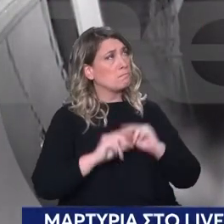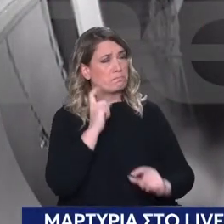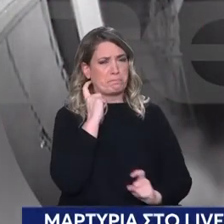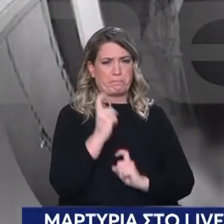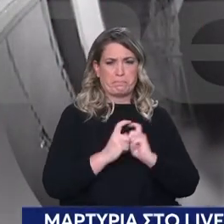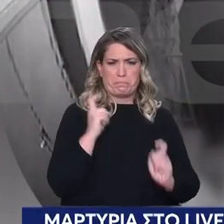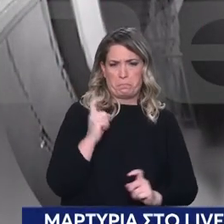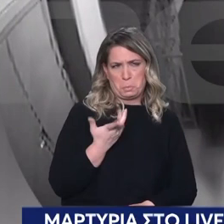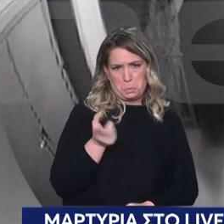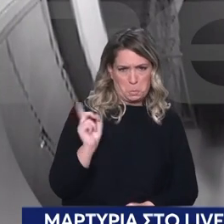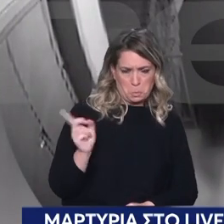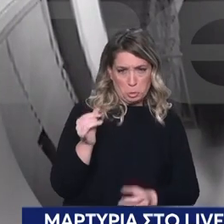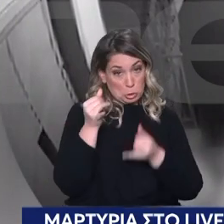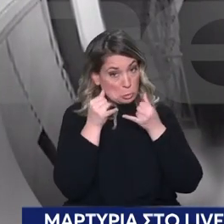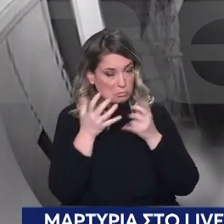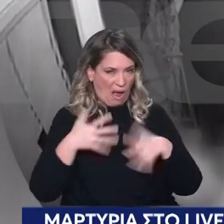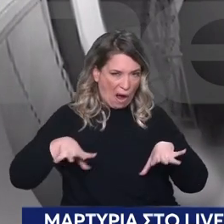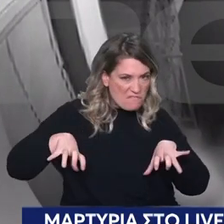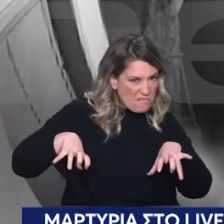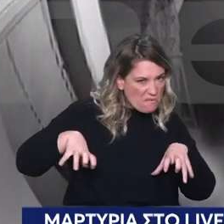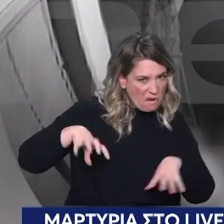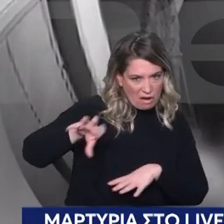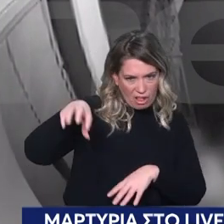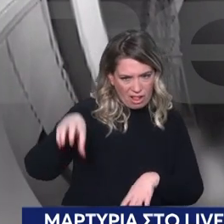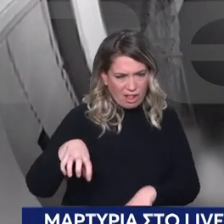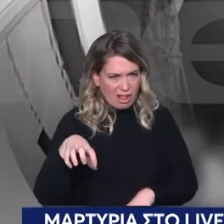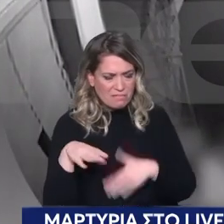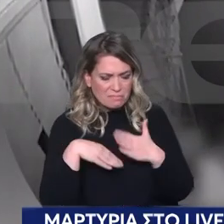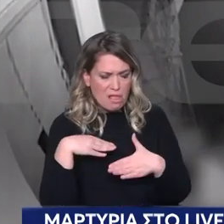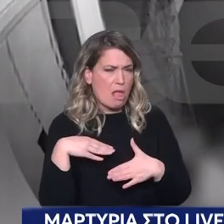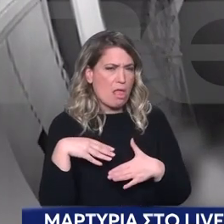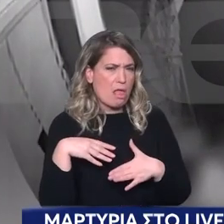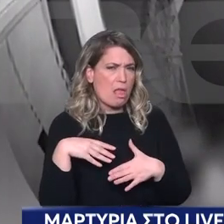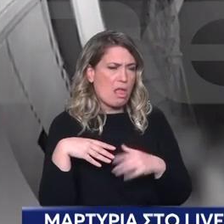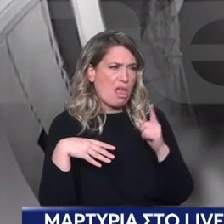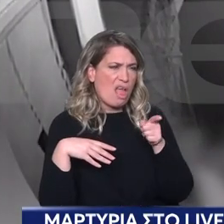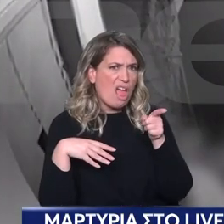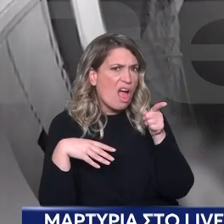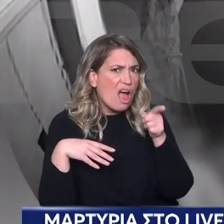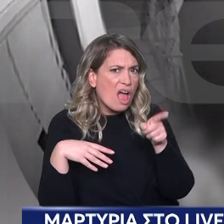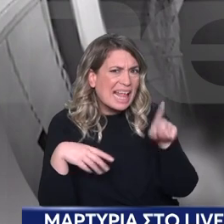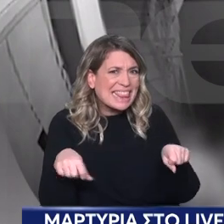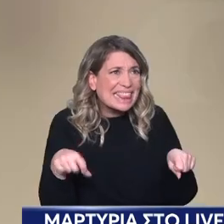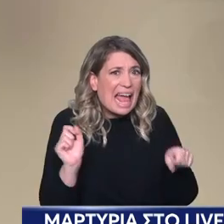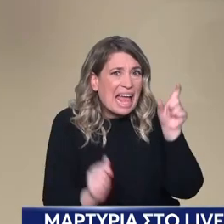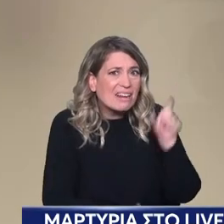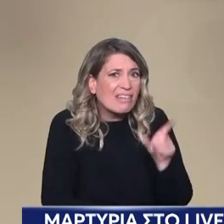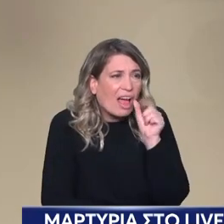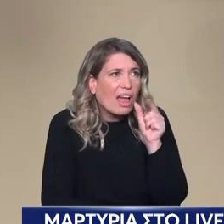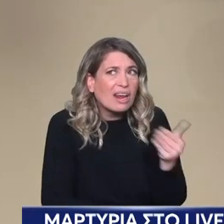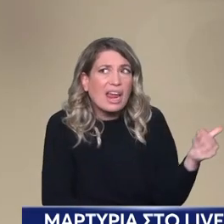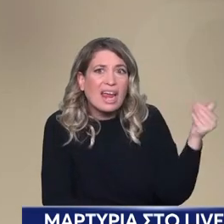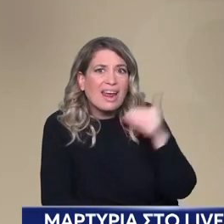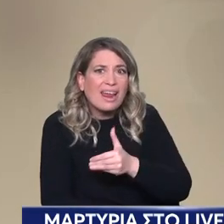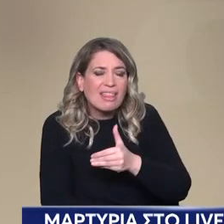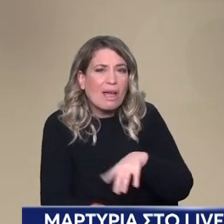ότι είναι από κάποιο ζώο, αλλά μετά συνειδητοποιήσαμε ότι πρόκειται από delivery. Οι